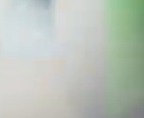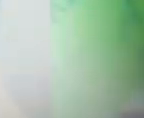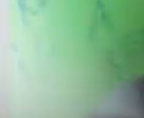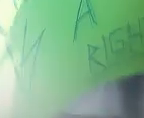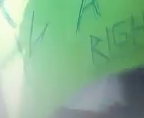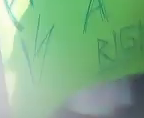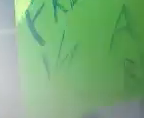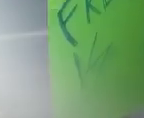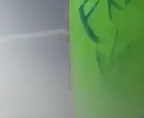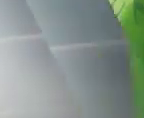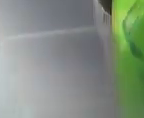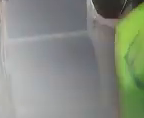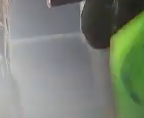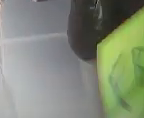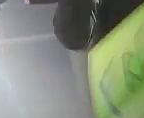jari